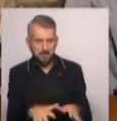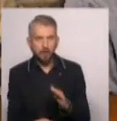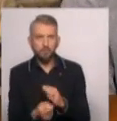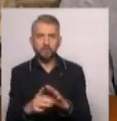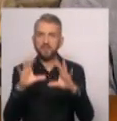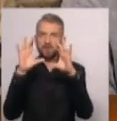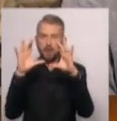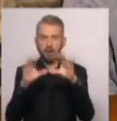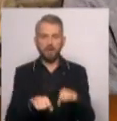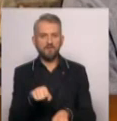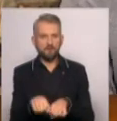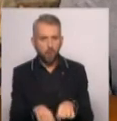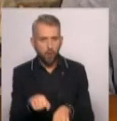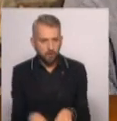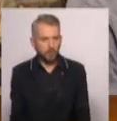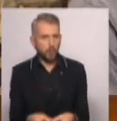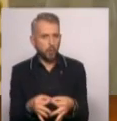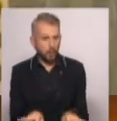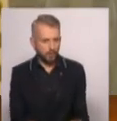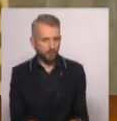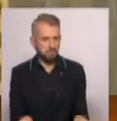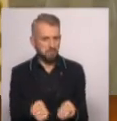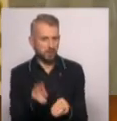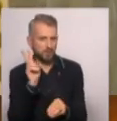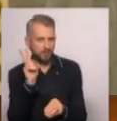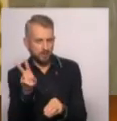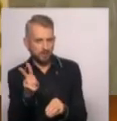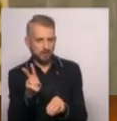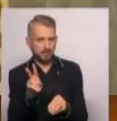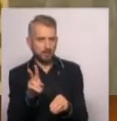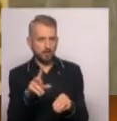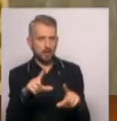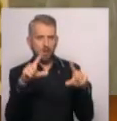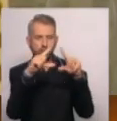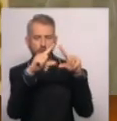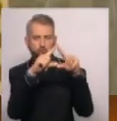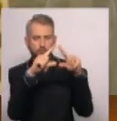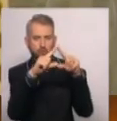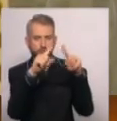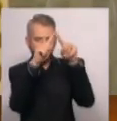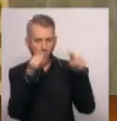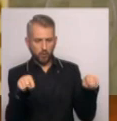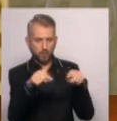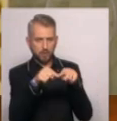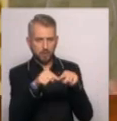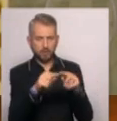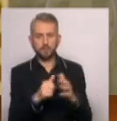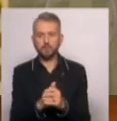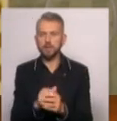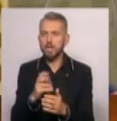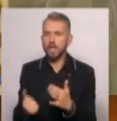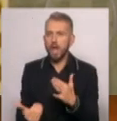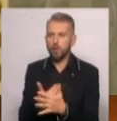що велосипедистам дозволений рух. Це трикутник з піктограмою тобто, велосипеду. Тобто, дійсно,